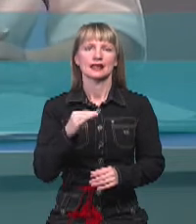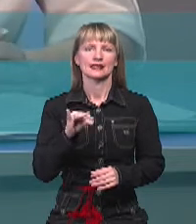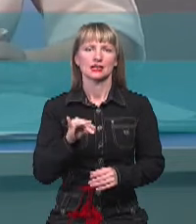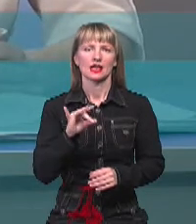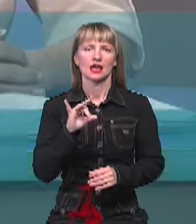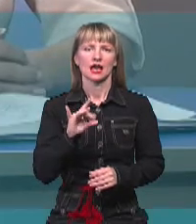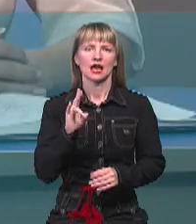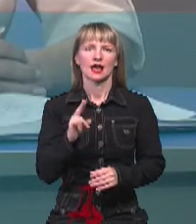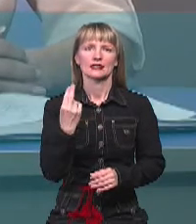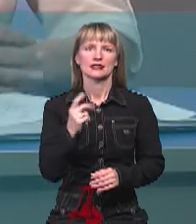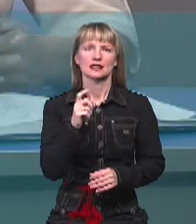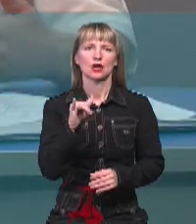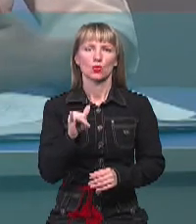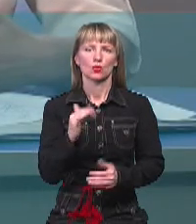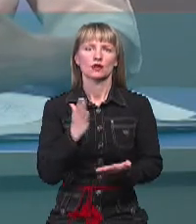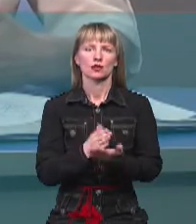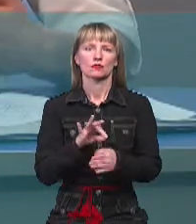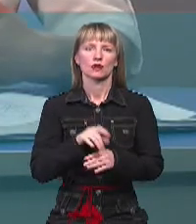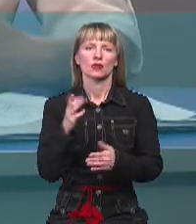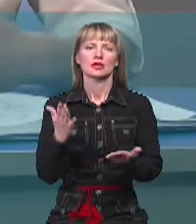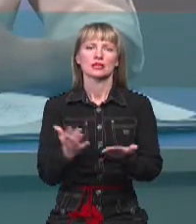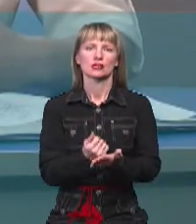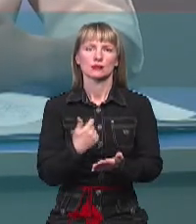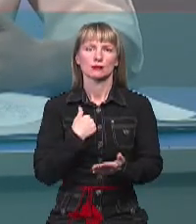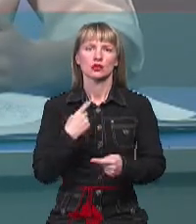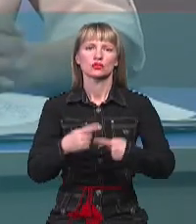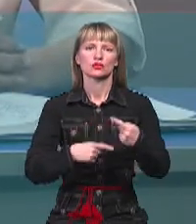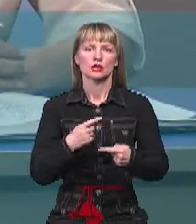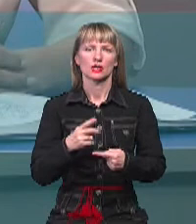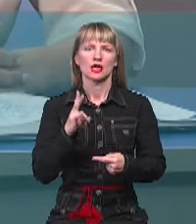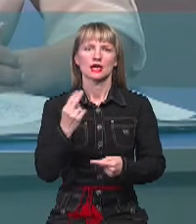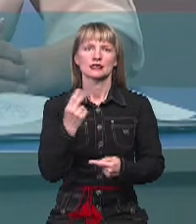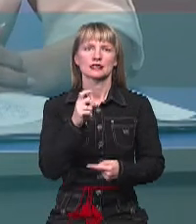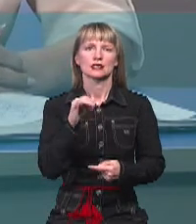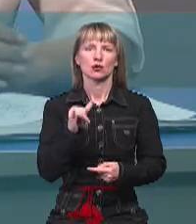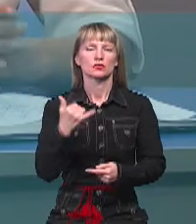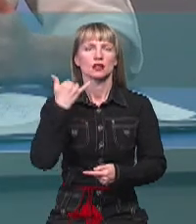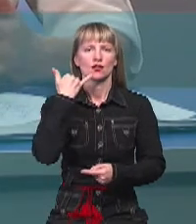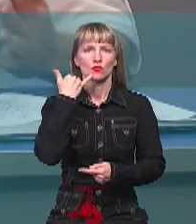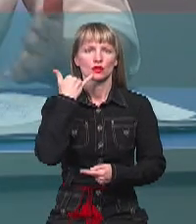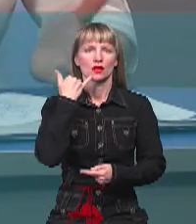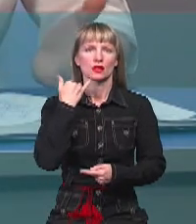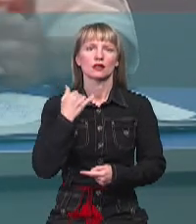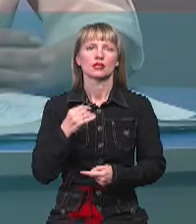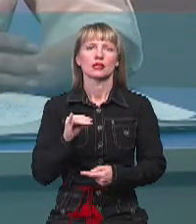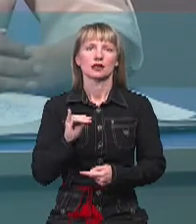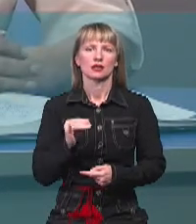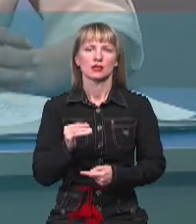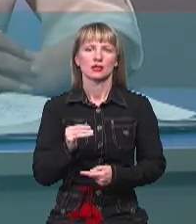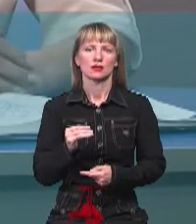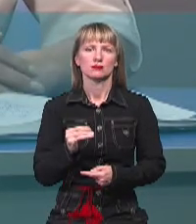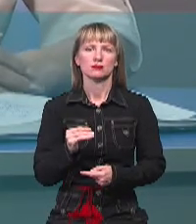У мене є такі пацієнти, які знайшли мене через НСЗУ, зателефонували